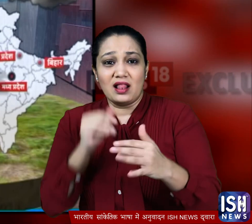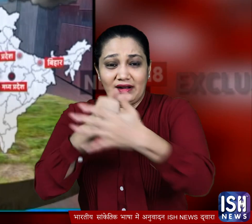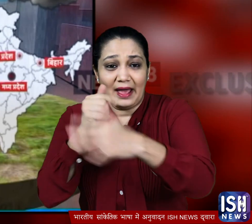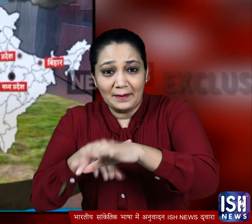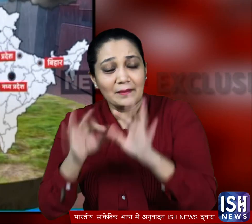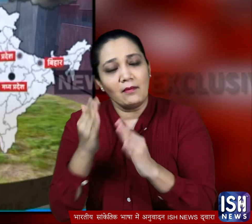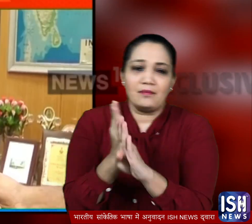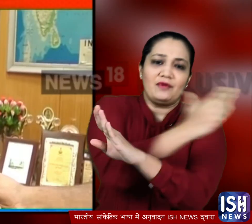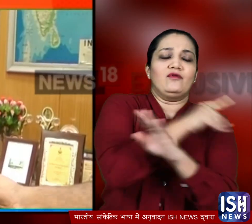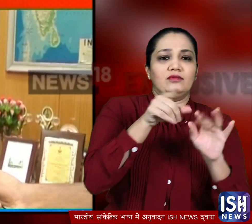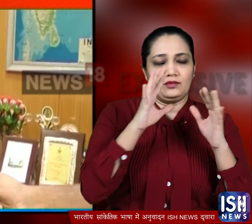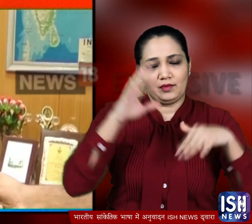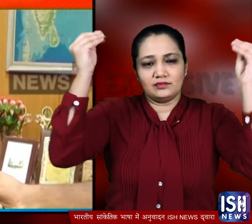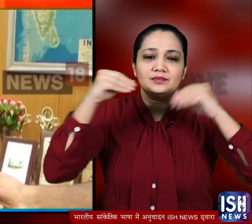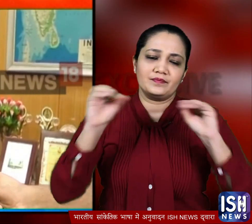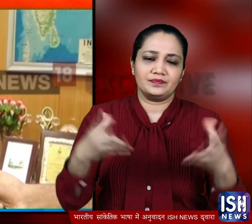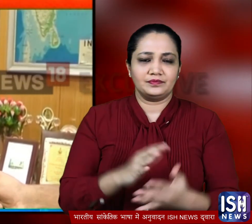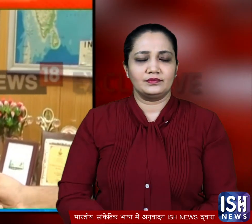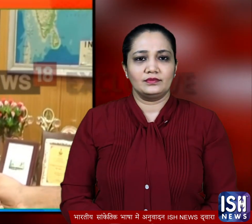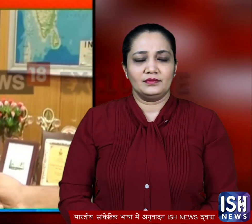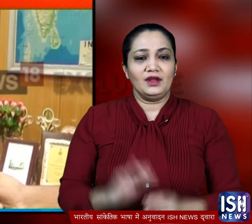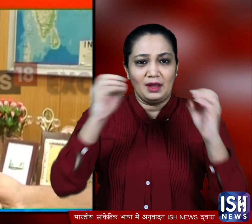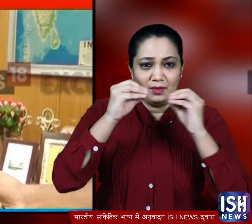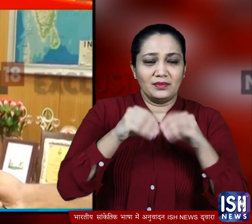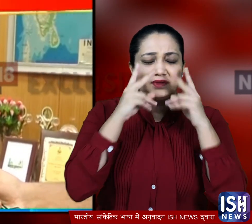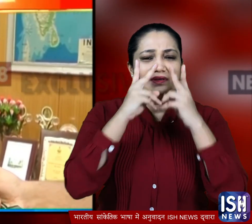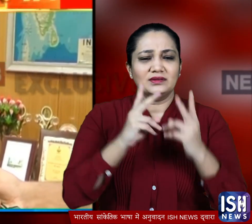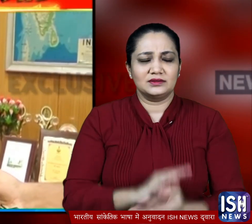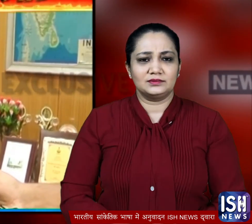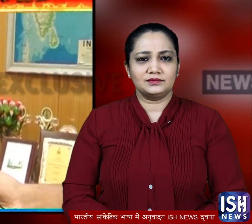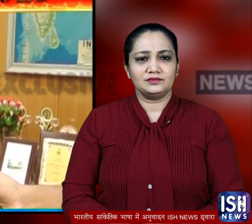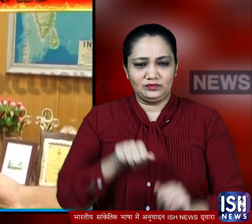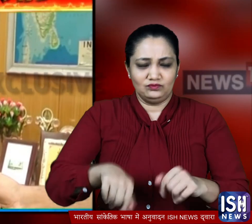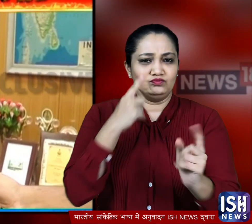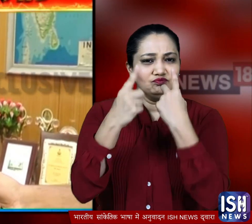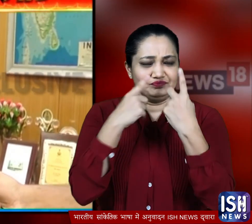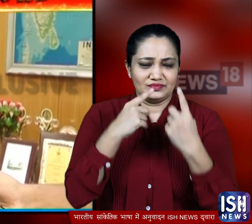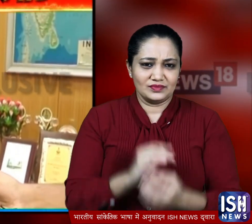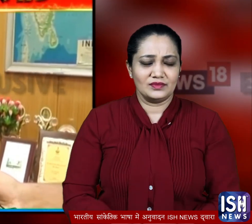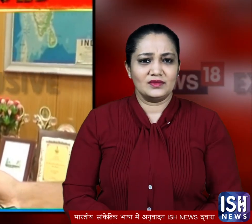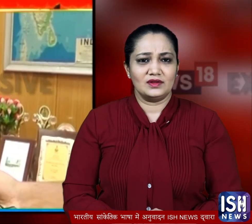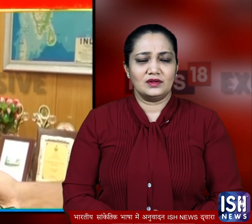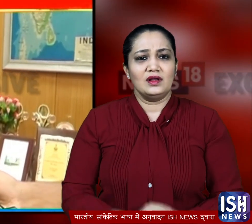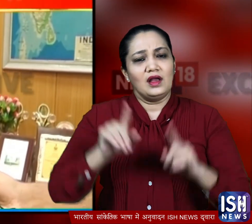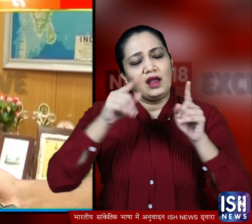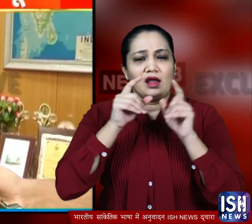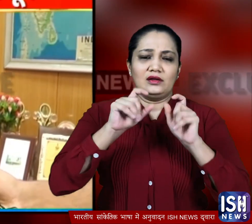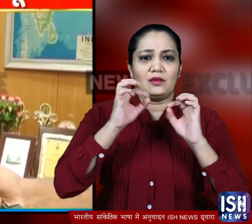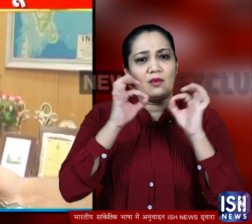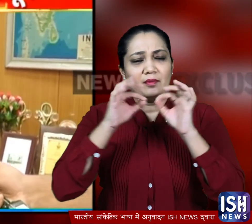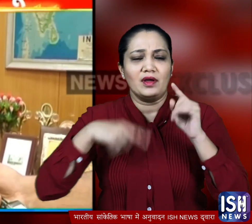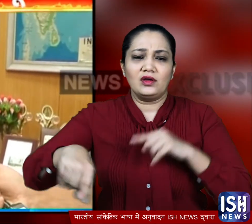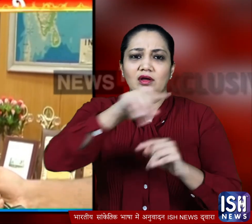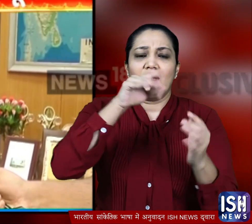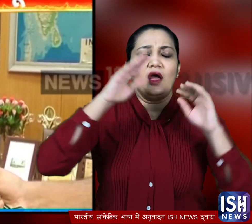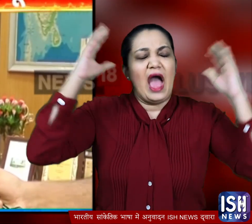है। मुंबई में अभी अगर मैं देख रहा था, हमने ऑलरेडी हेवी टू वेरी हेवी रेनफॉल दिया है मुंबई के लिए।